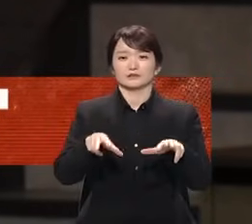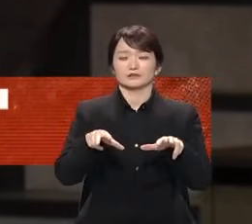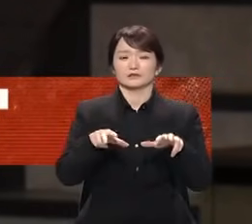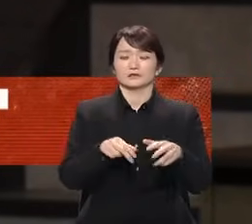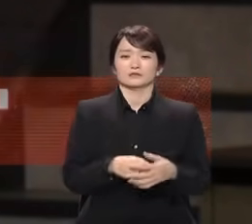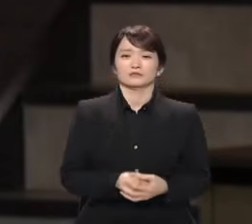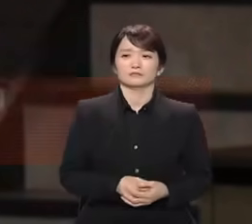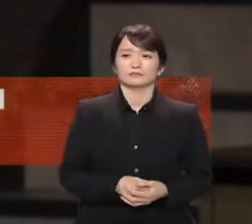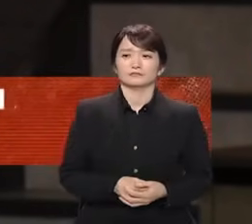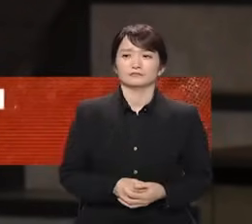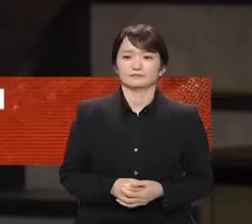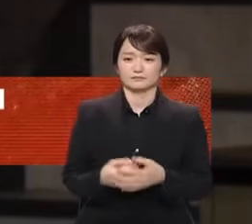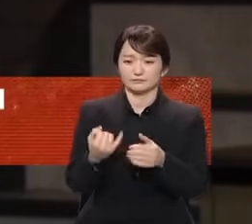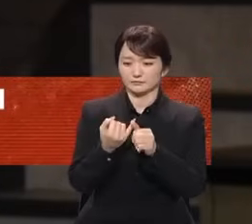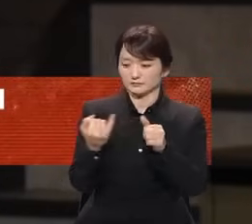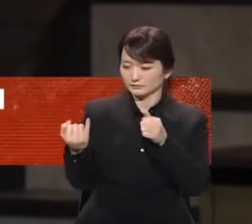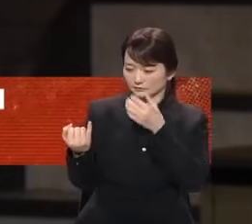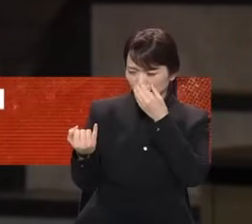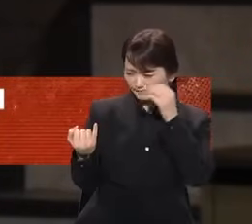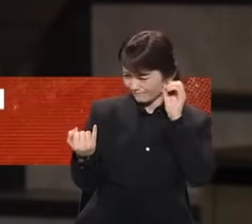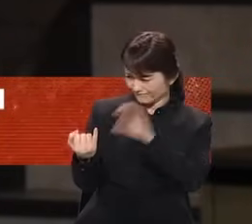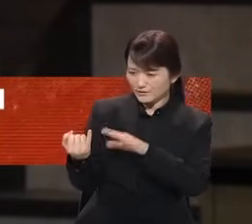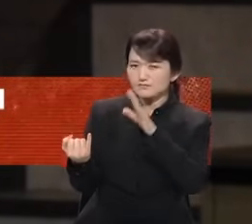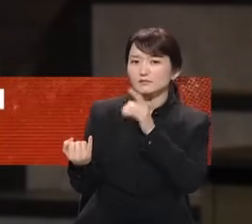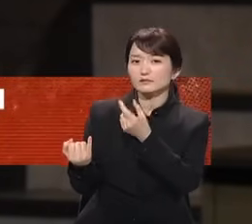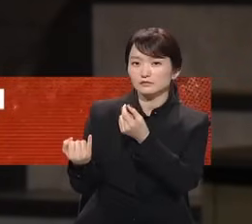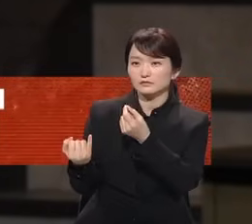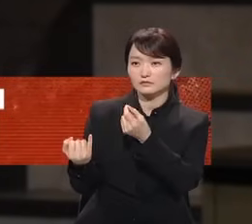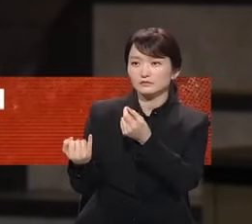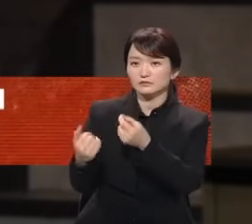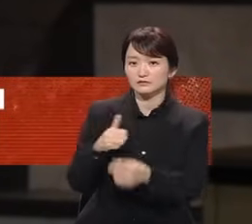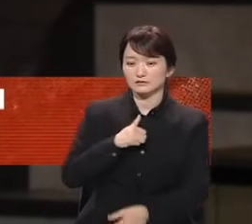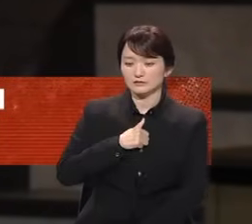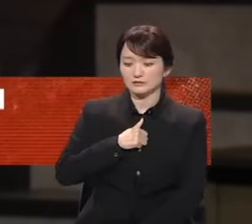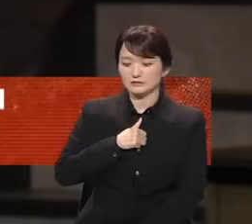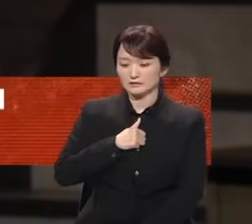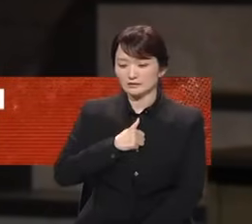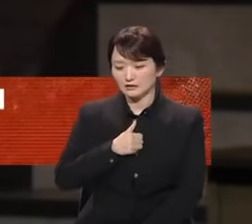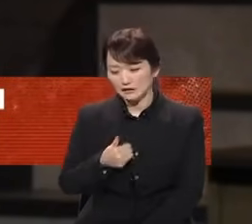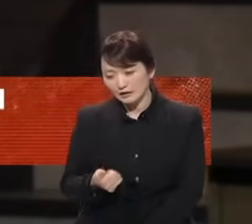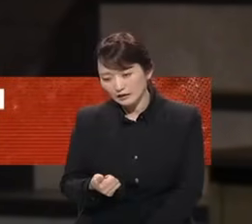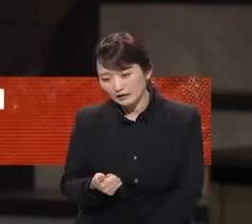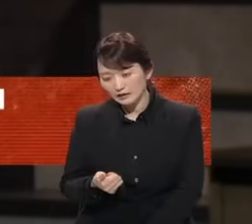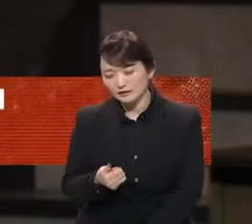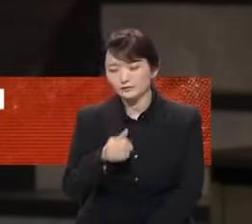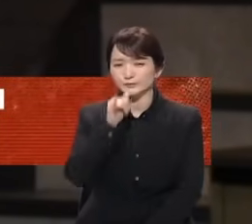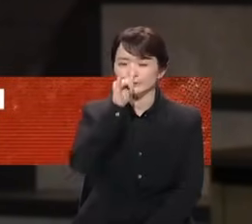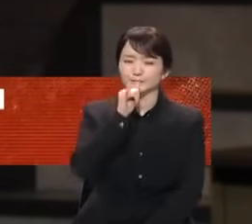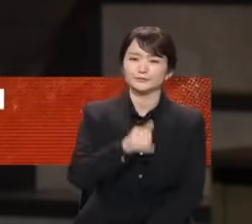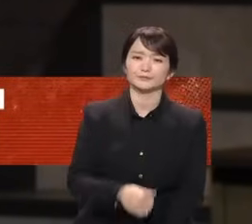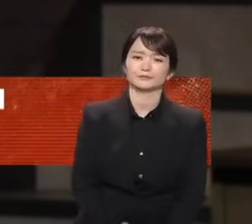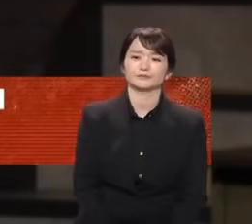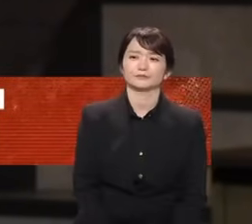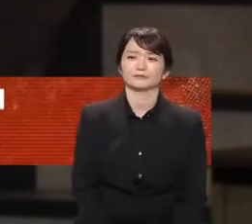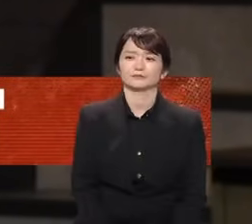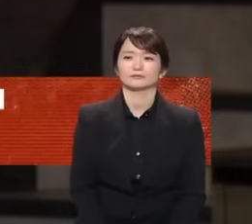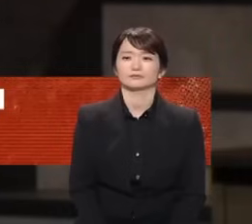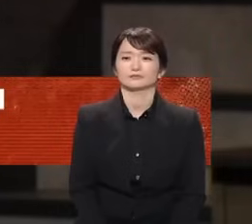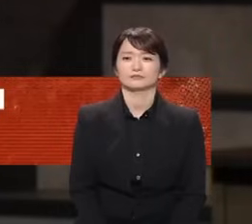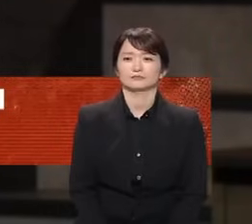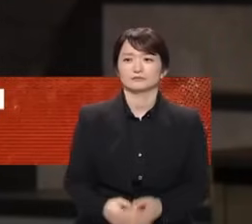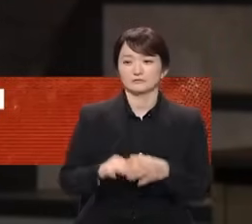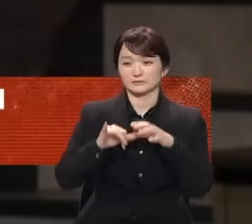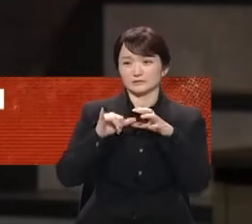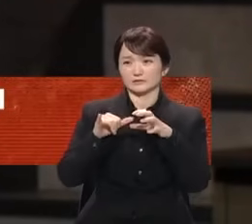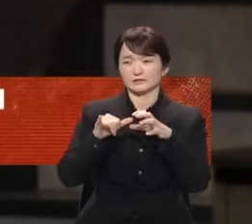이 무시당한 거는 사실인 것 같아요. 그래서 자존감과 자신감도 많이 잃으실 수밖에 없는 상황 같은데 이 세상에서